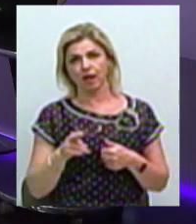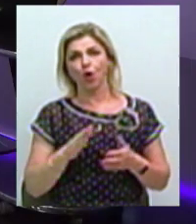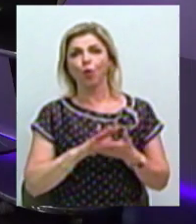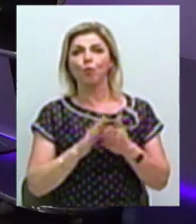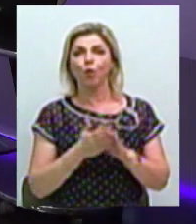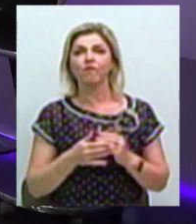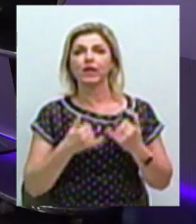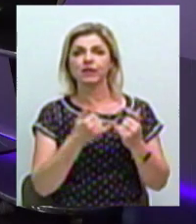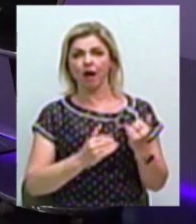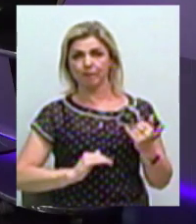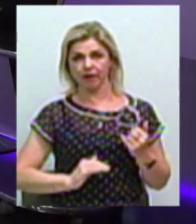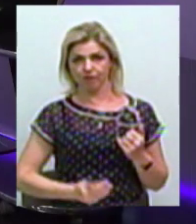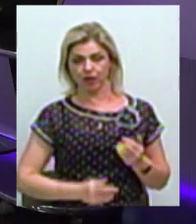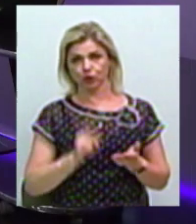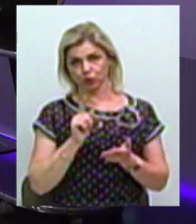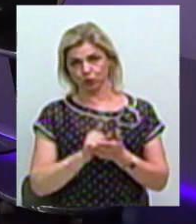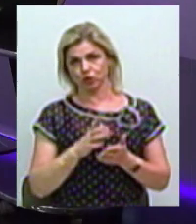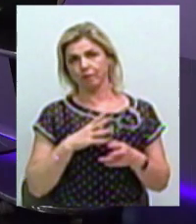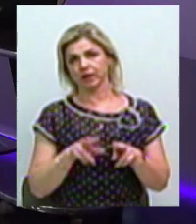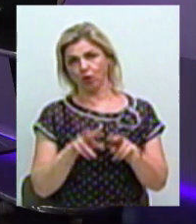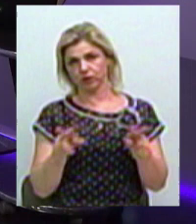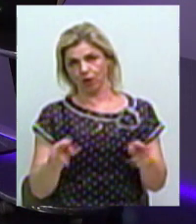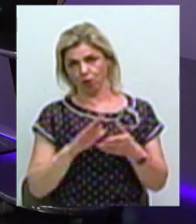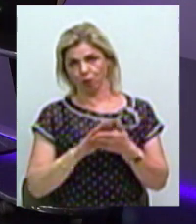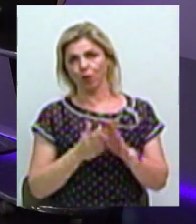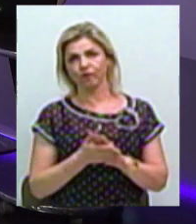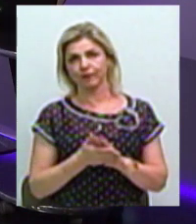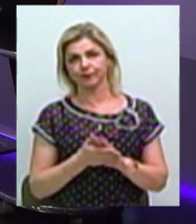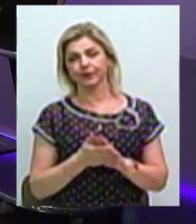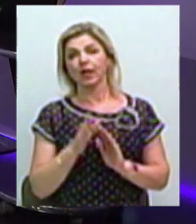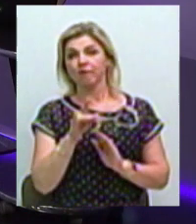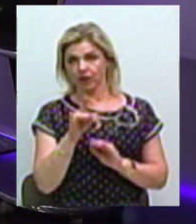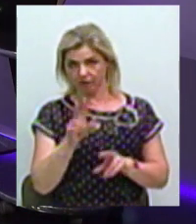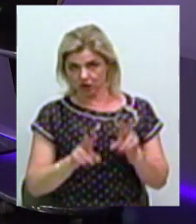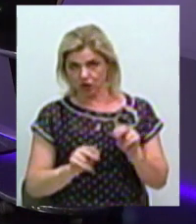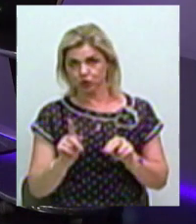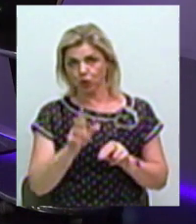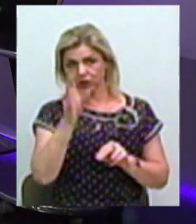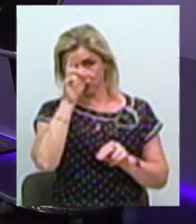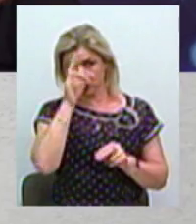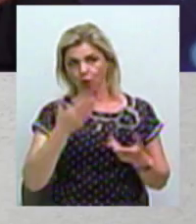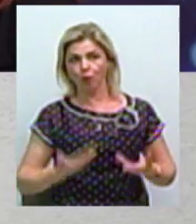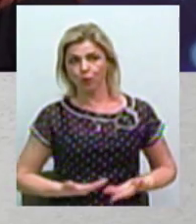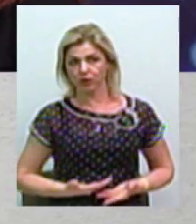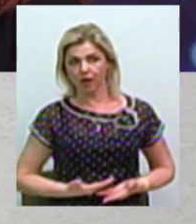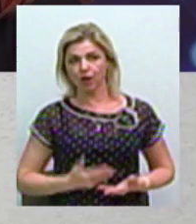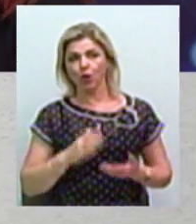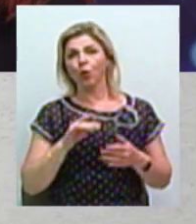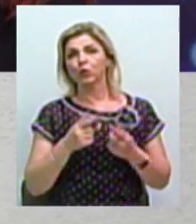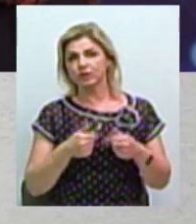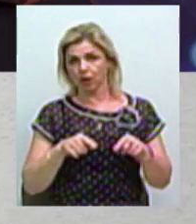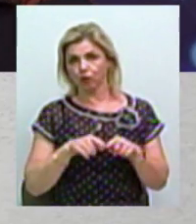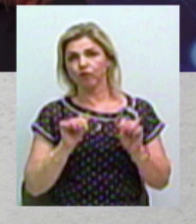для приватних будуть? Повинні бути однакові умови. Однакові. Так. Тобто ви вважаєте, що державні комунальні установи